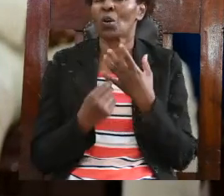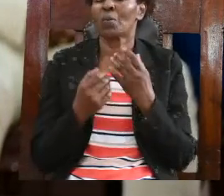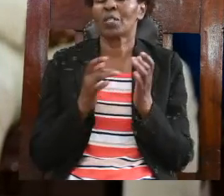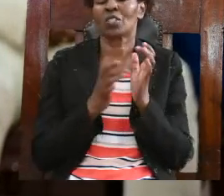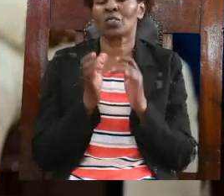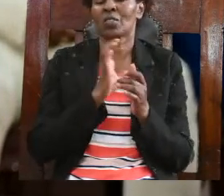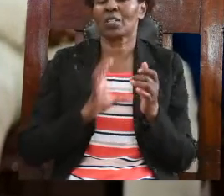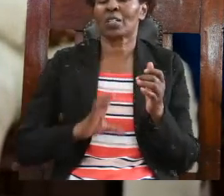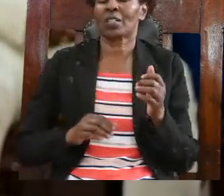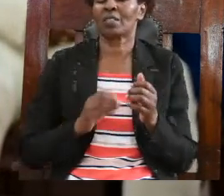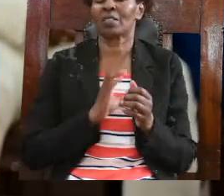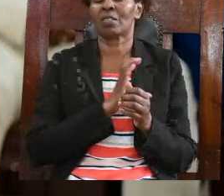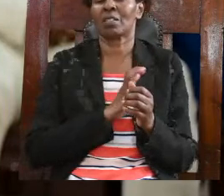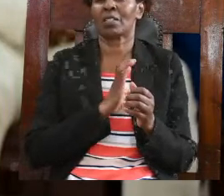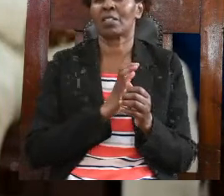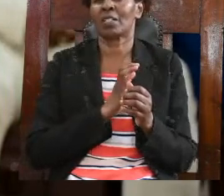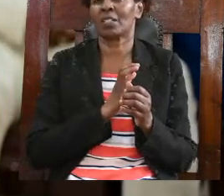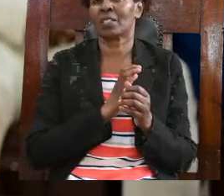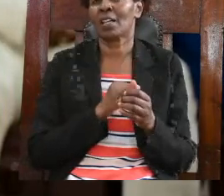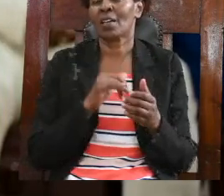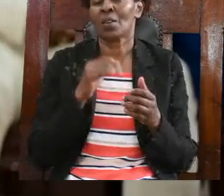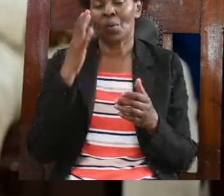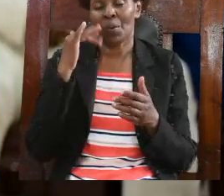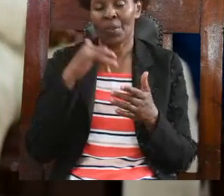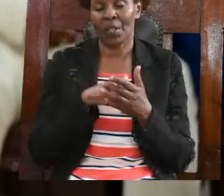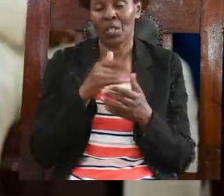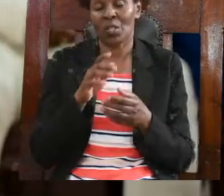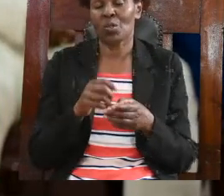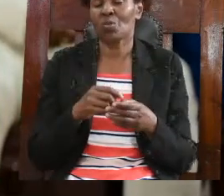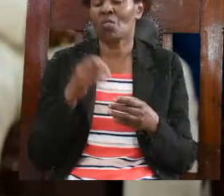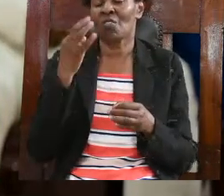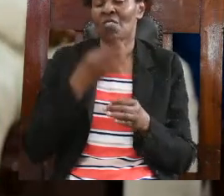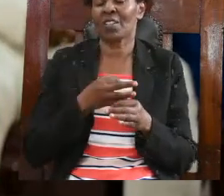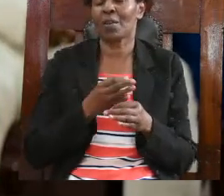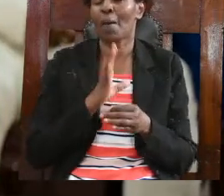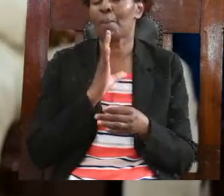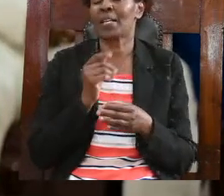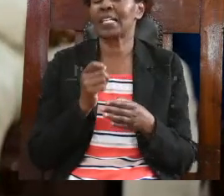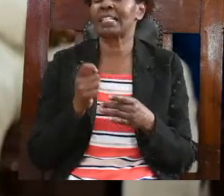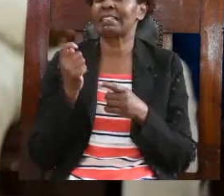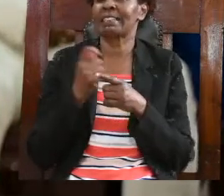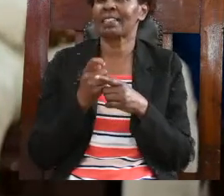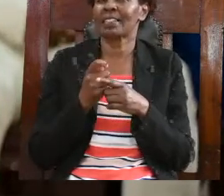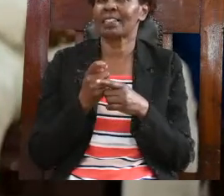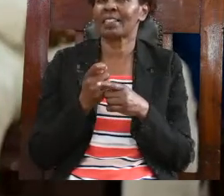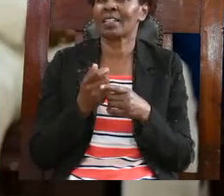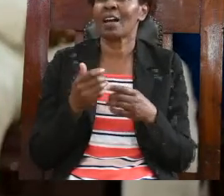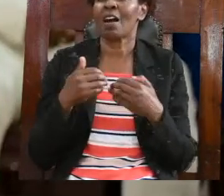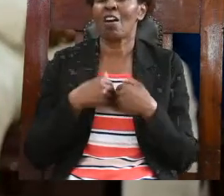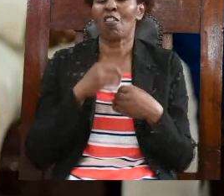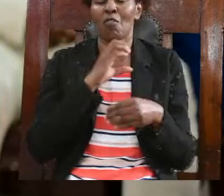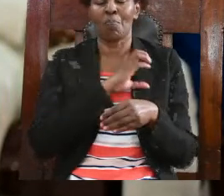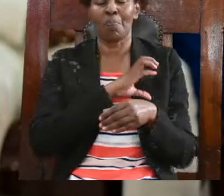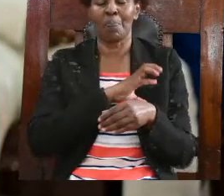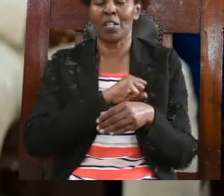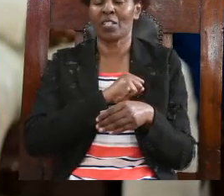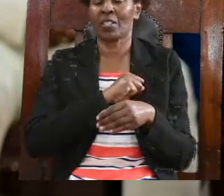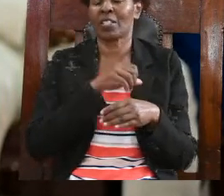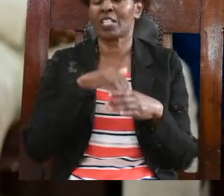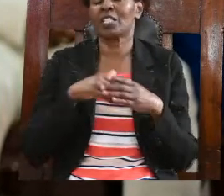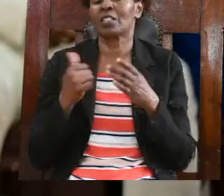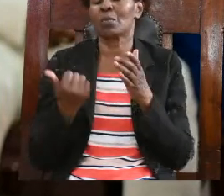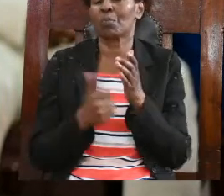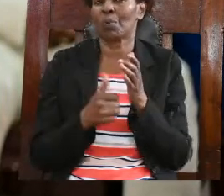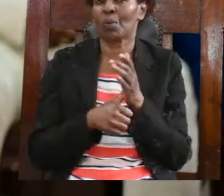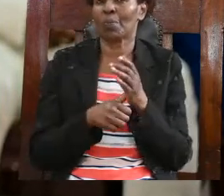Kristo. Pili, tarajia imani yako itajaribiwa. La tatu, vumilia katika